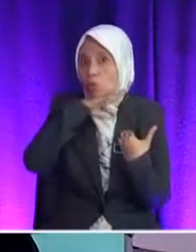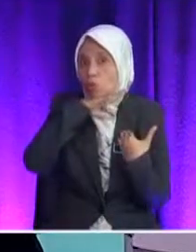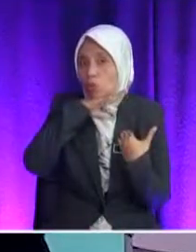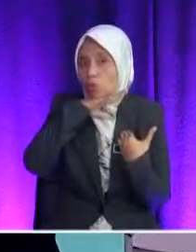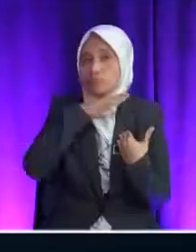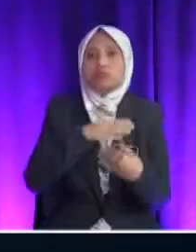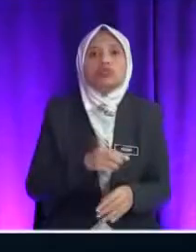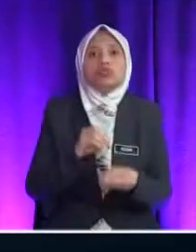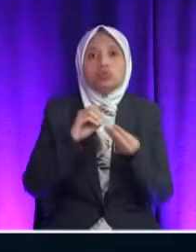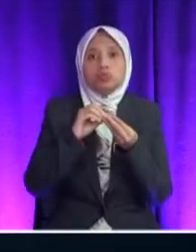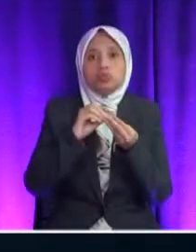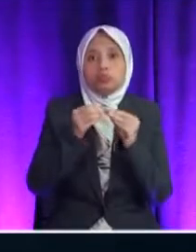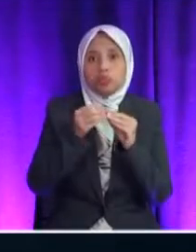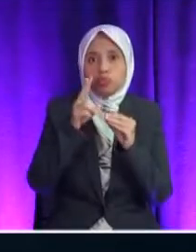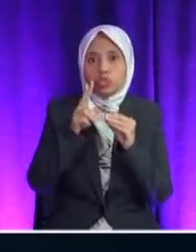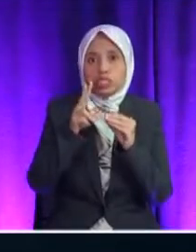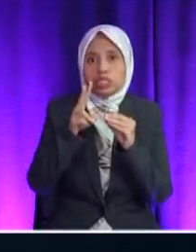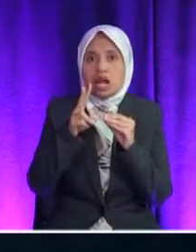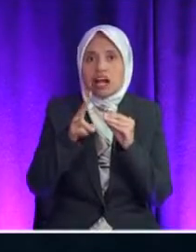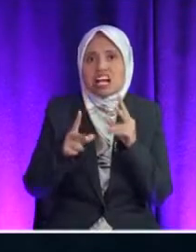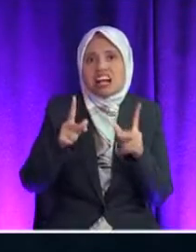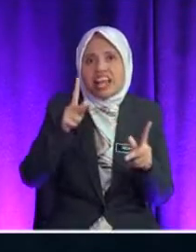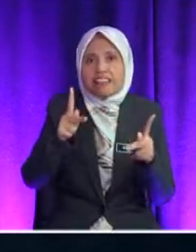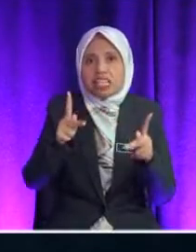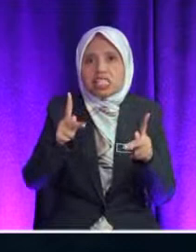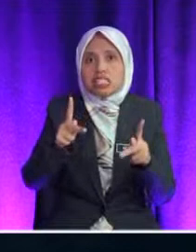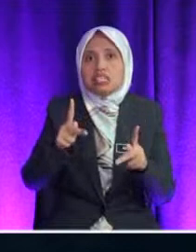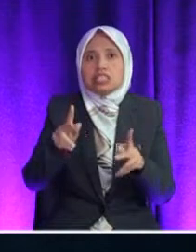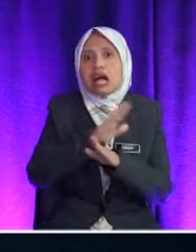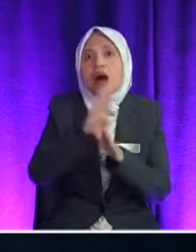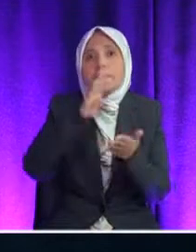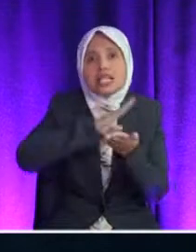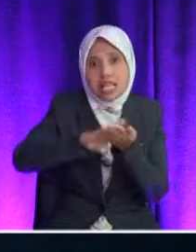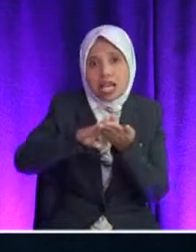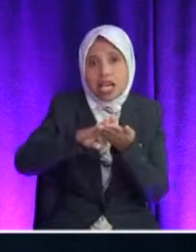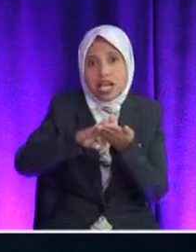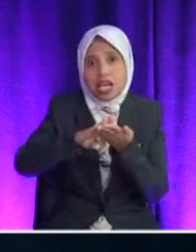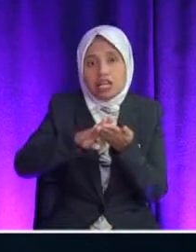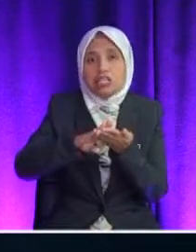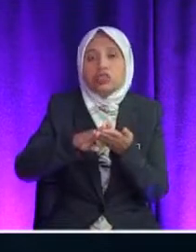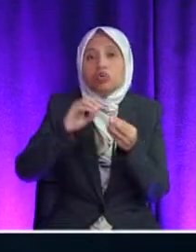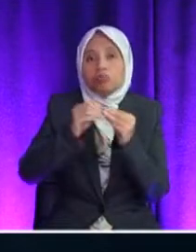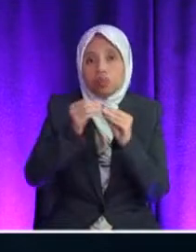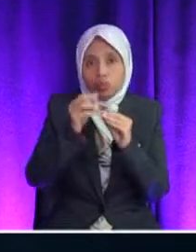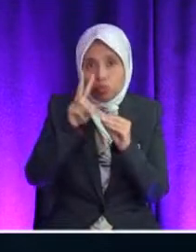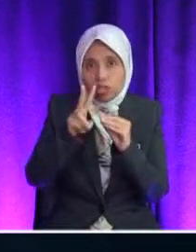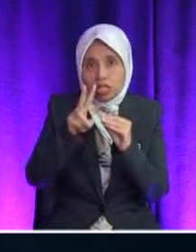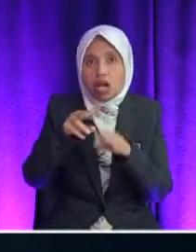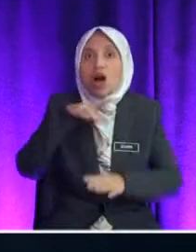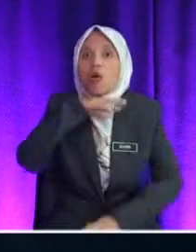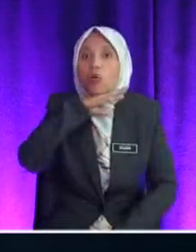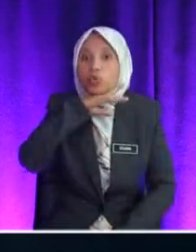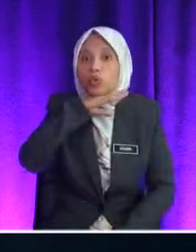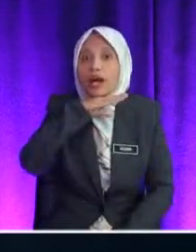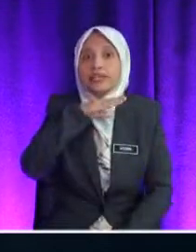kenderaan dan kenderaan dalam keadaan tidak bersih. Yang kedua, Fizi, kan kotoran yang terdapat